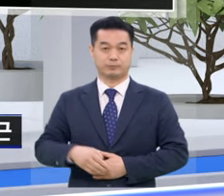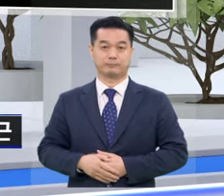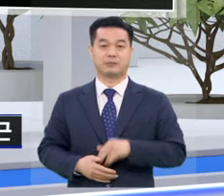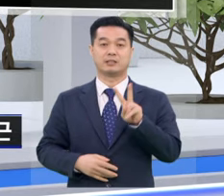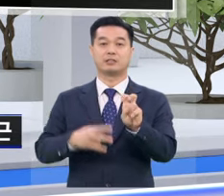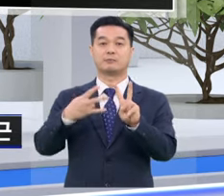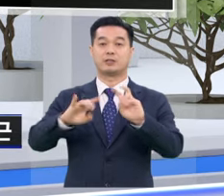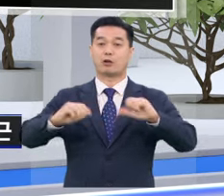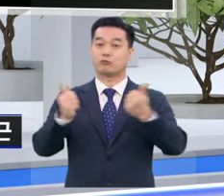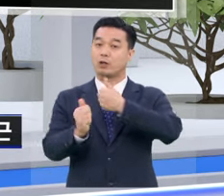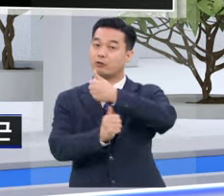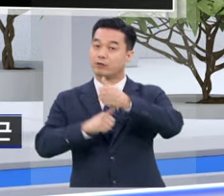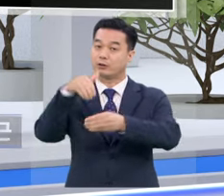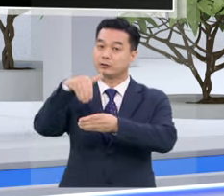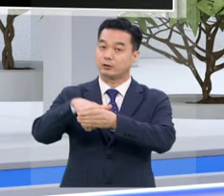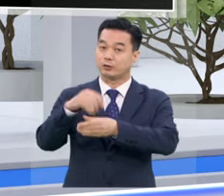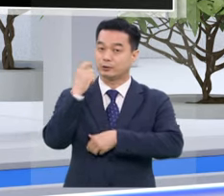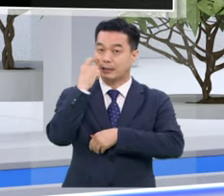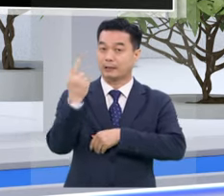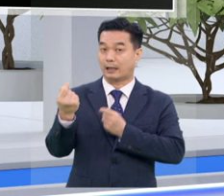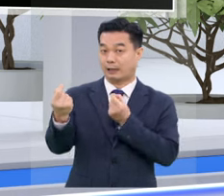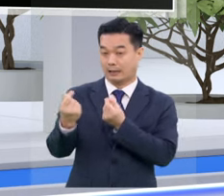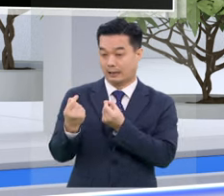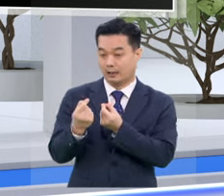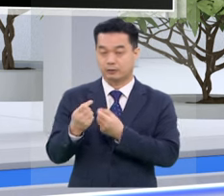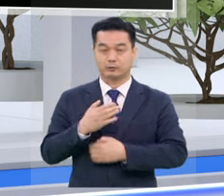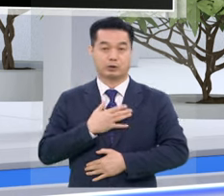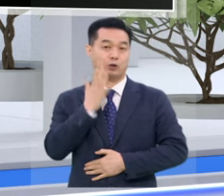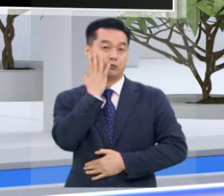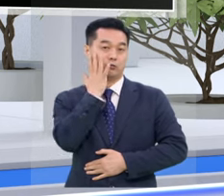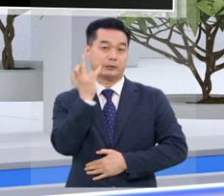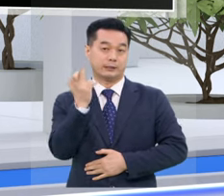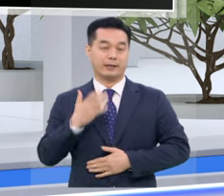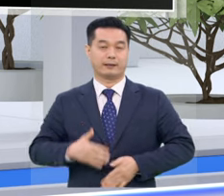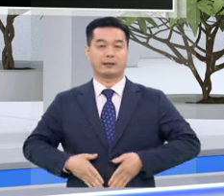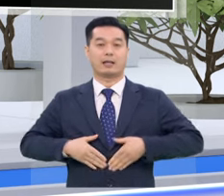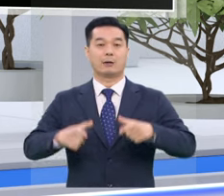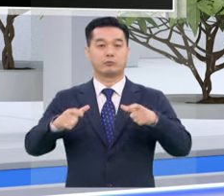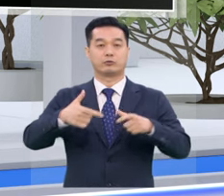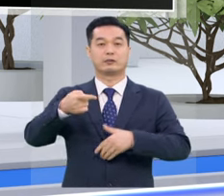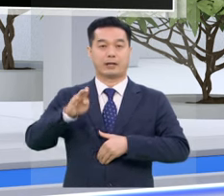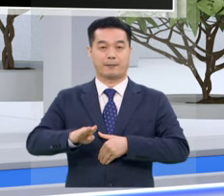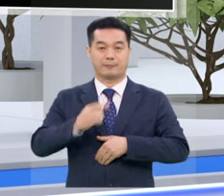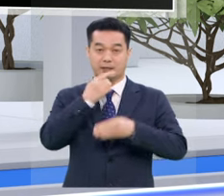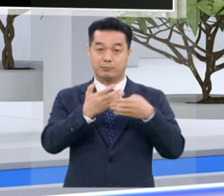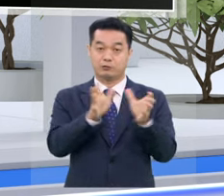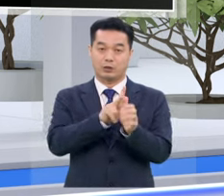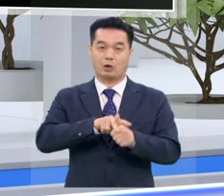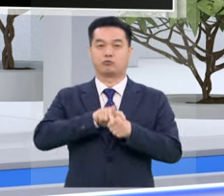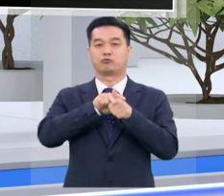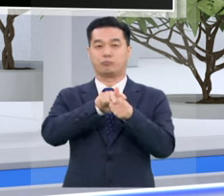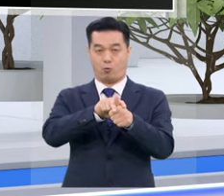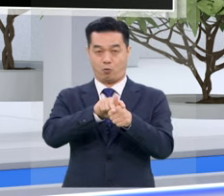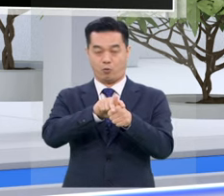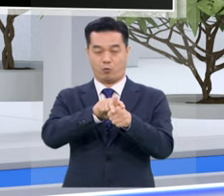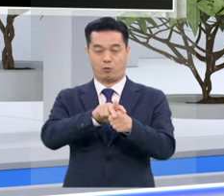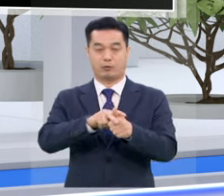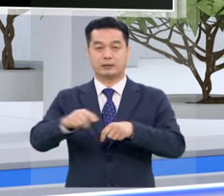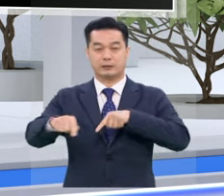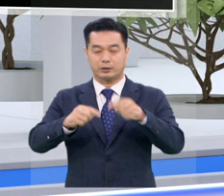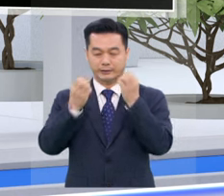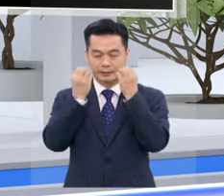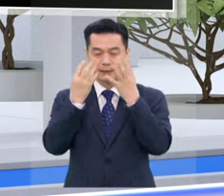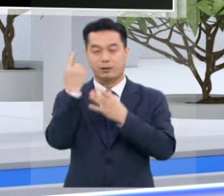선거가 한달 남지 않았습니다 저는 울산 남구 갑의 더불어민주당 후보로 출사표를 던진 정치